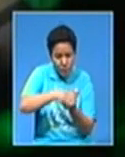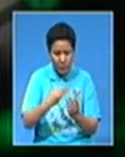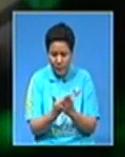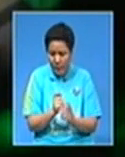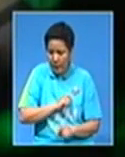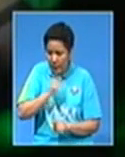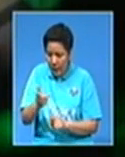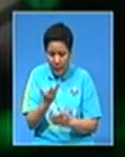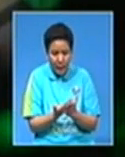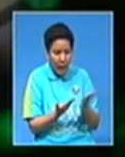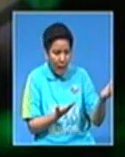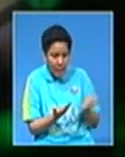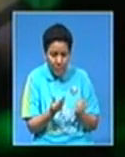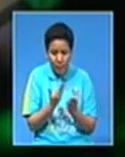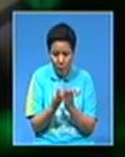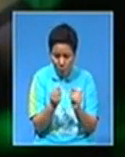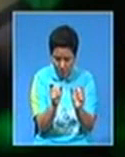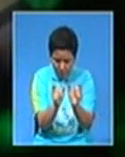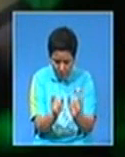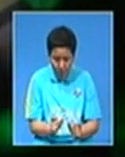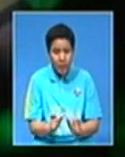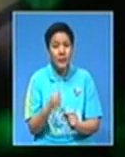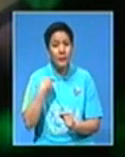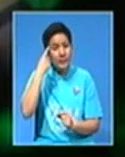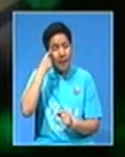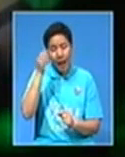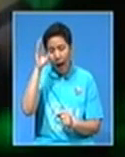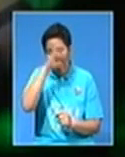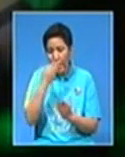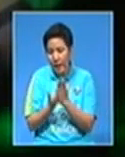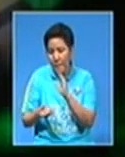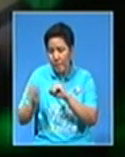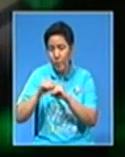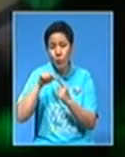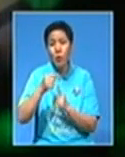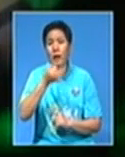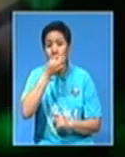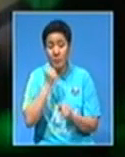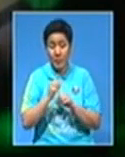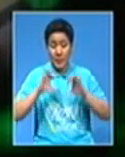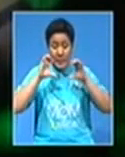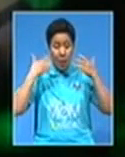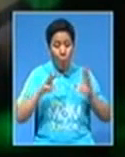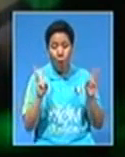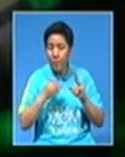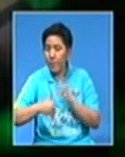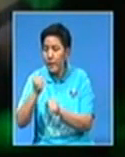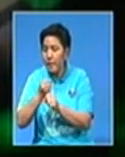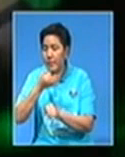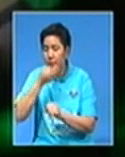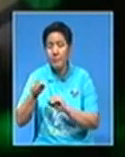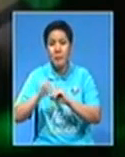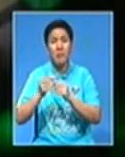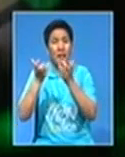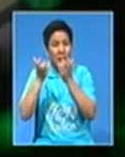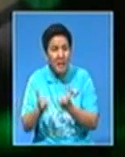รมลดรายจ่ายที่ไม่จำเป็นเพิ่มรายได้ด้วยอาชีพเสริมโดยไม่เบียดบังเวลาราชการแล้วก็ไม่เป็นงาน